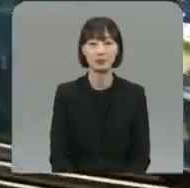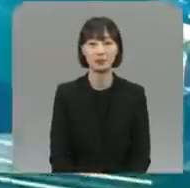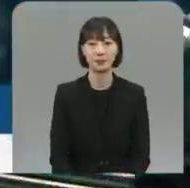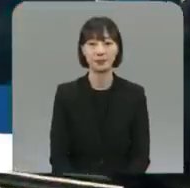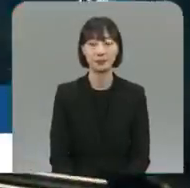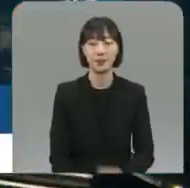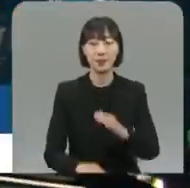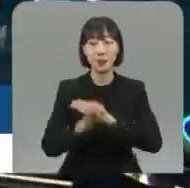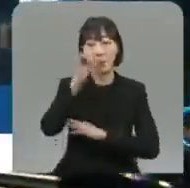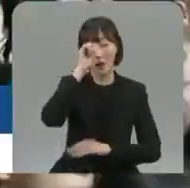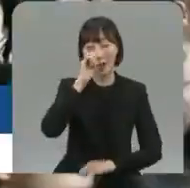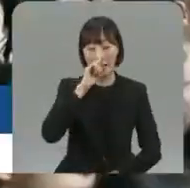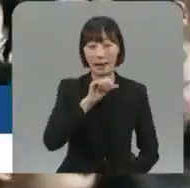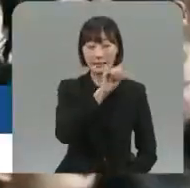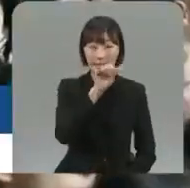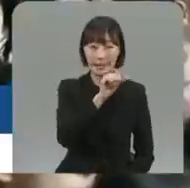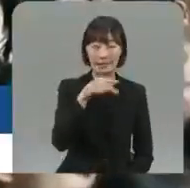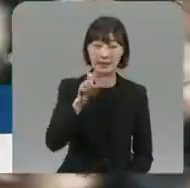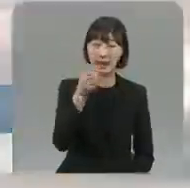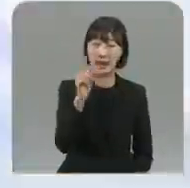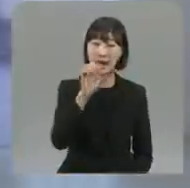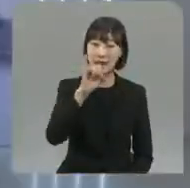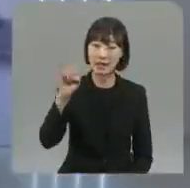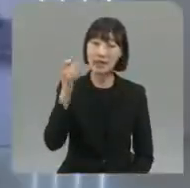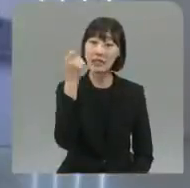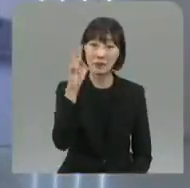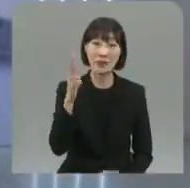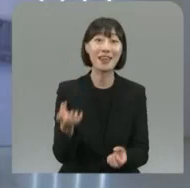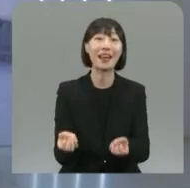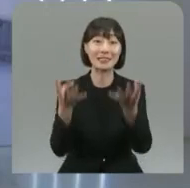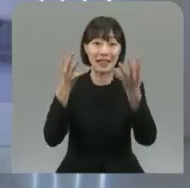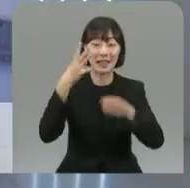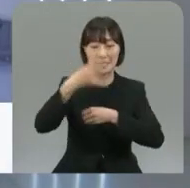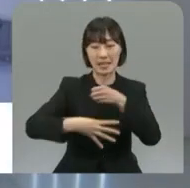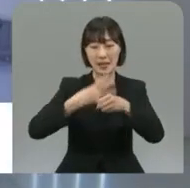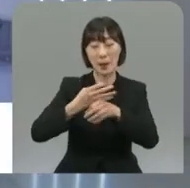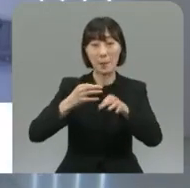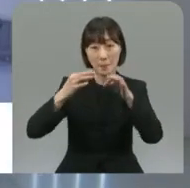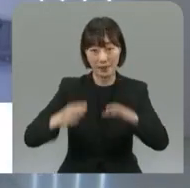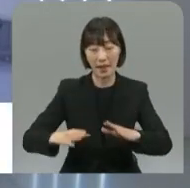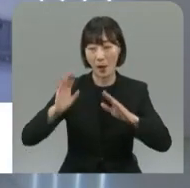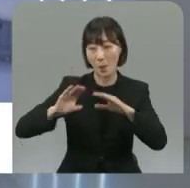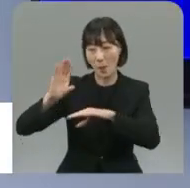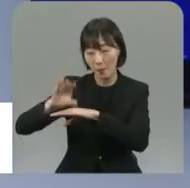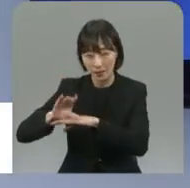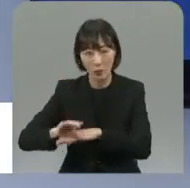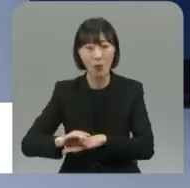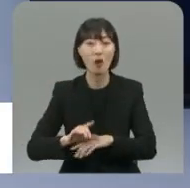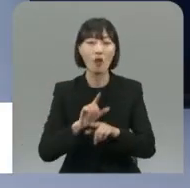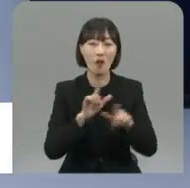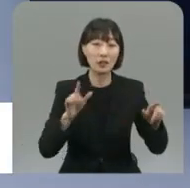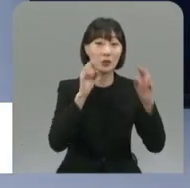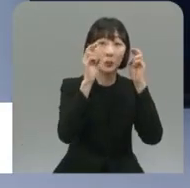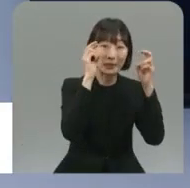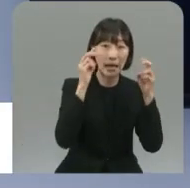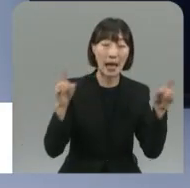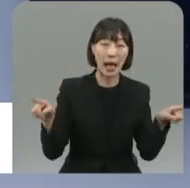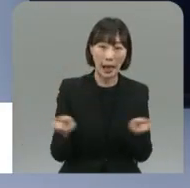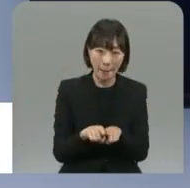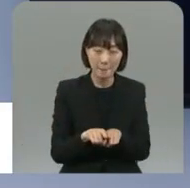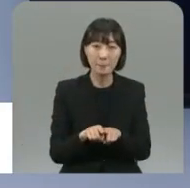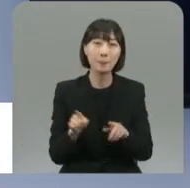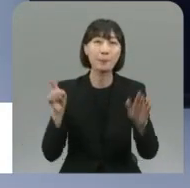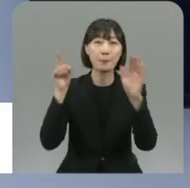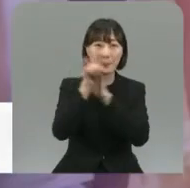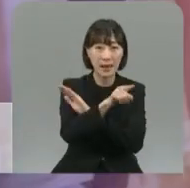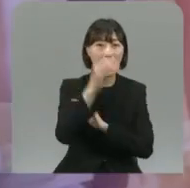新冠疫情结束后，此前一直处于停滞状态的韩中文化交流迎来了曙光。韩国媒体界参加了上海